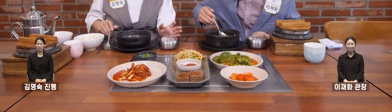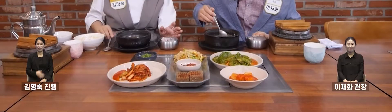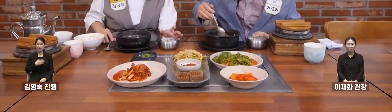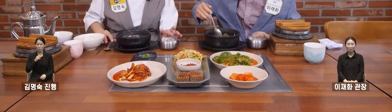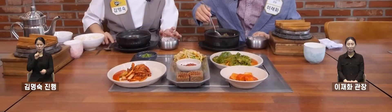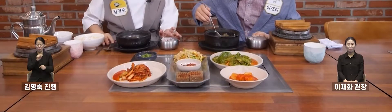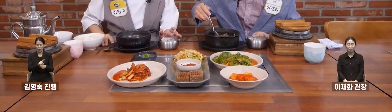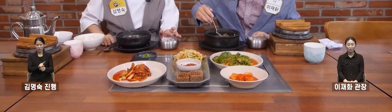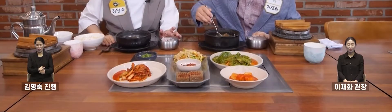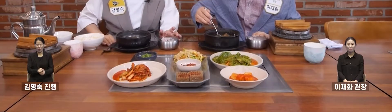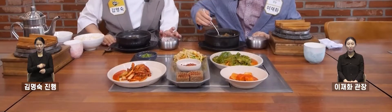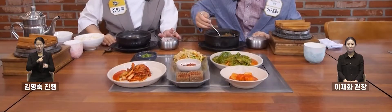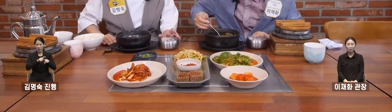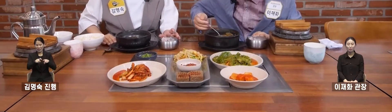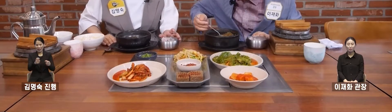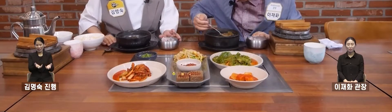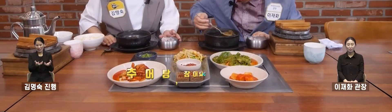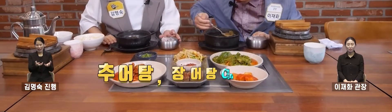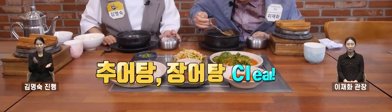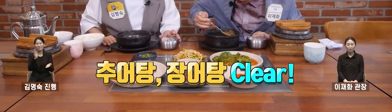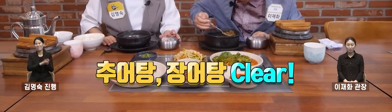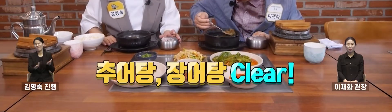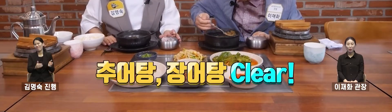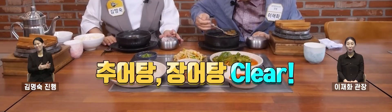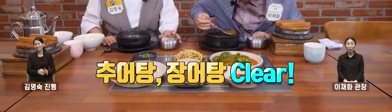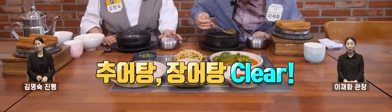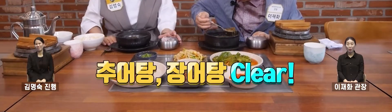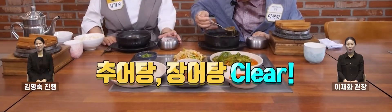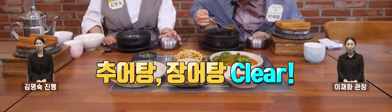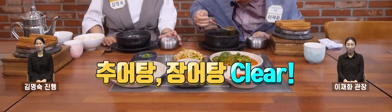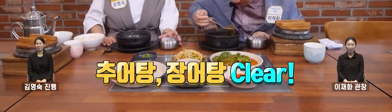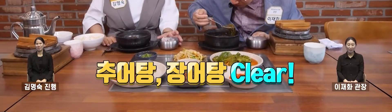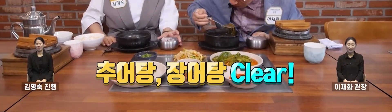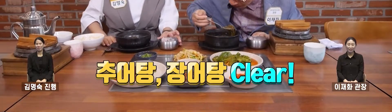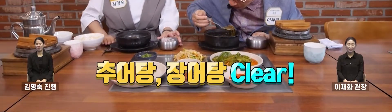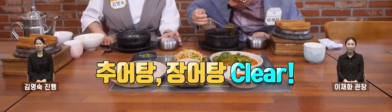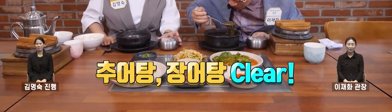저 벌써 장어탕 뚝딱 했습니다. 아유.